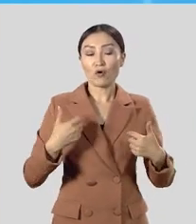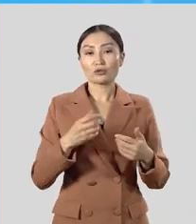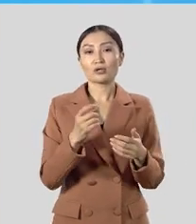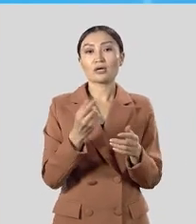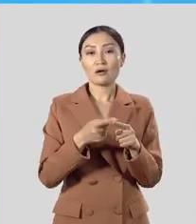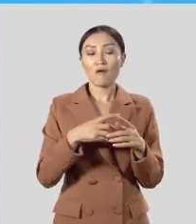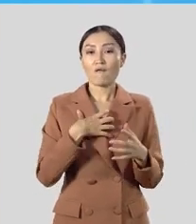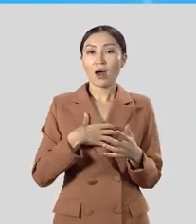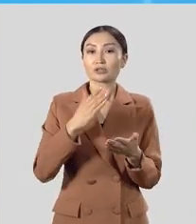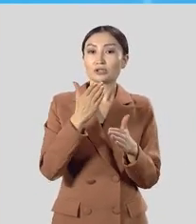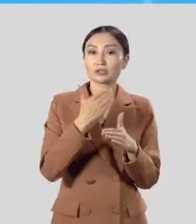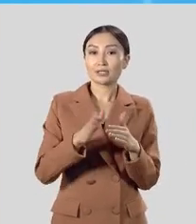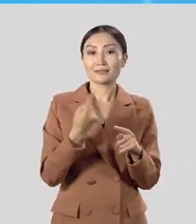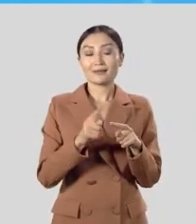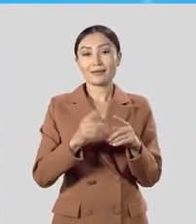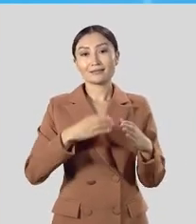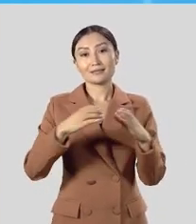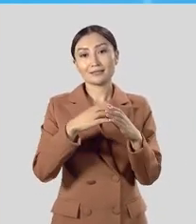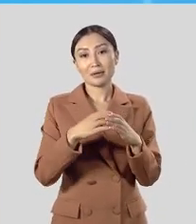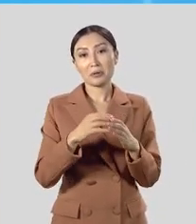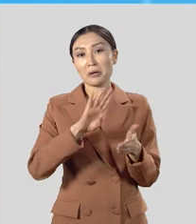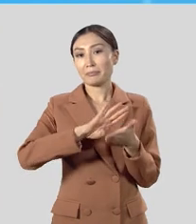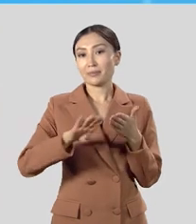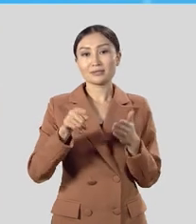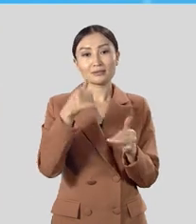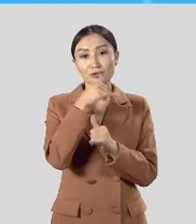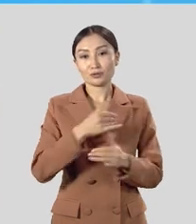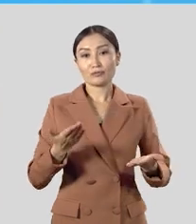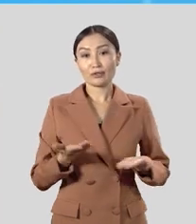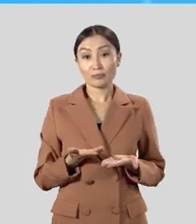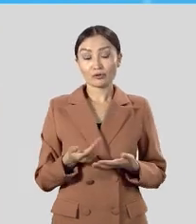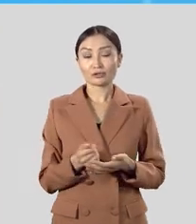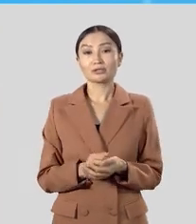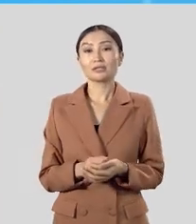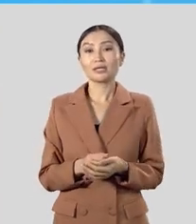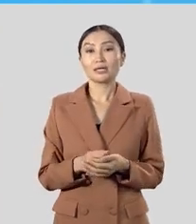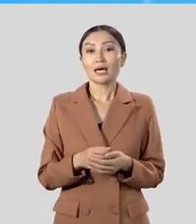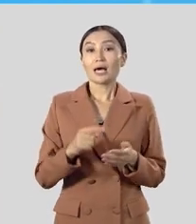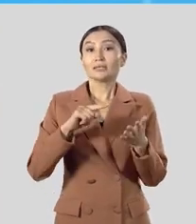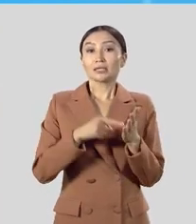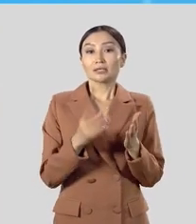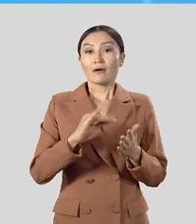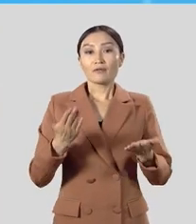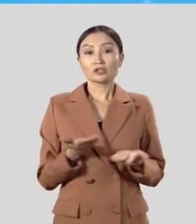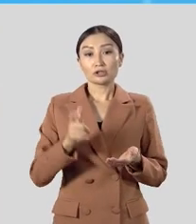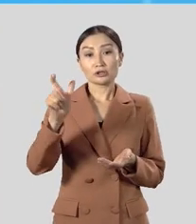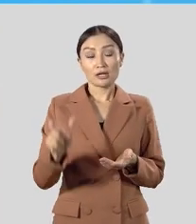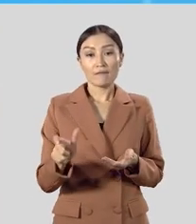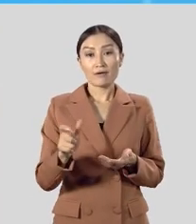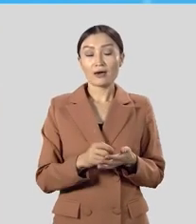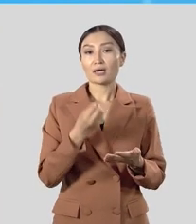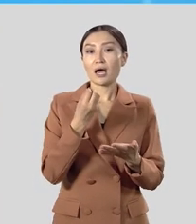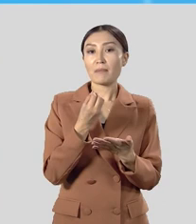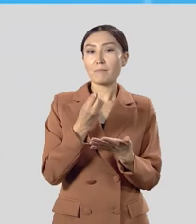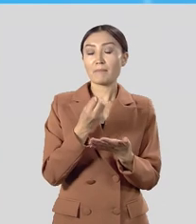частью этой системы, которая без них существовать не может. Значение животных в жизни человека